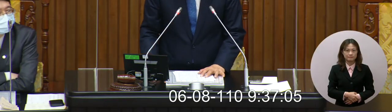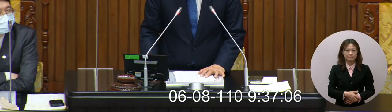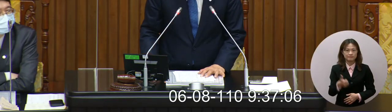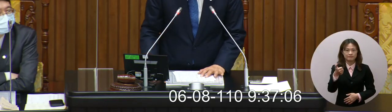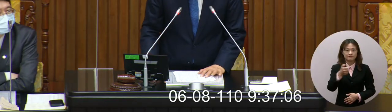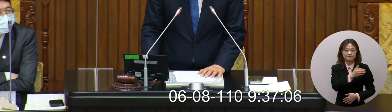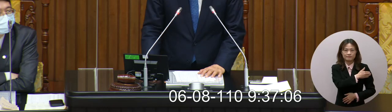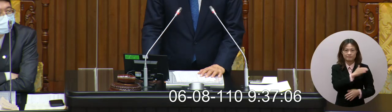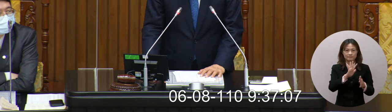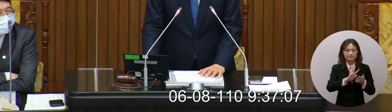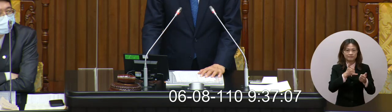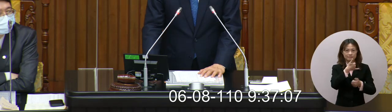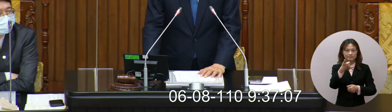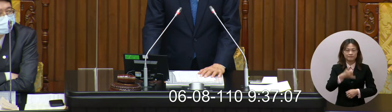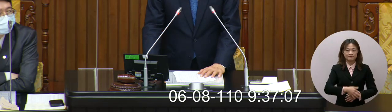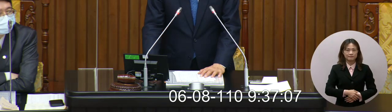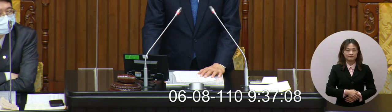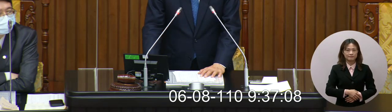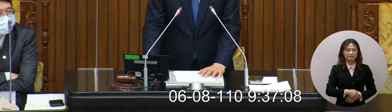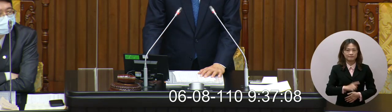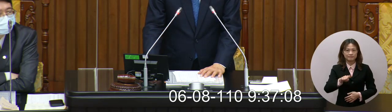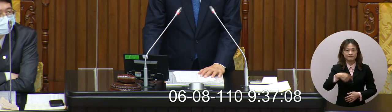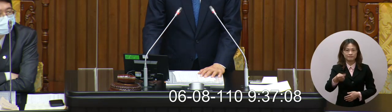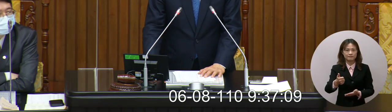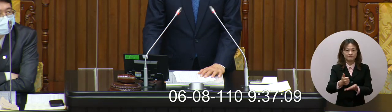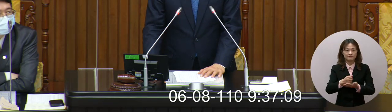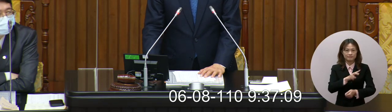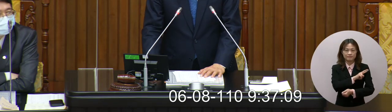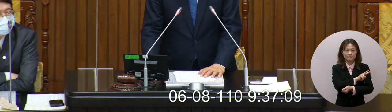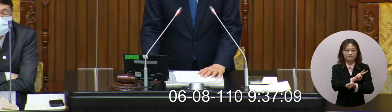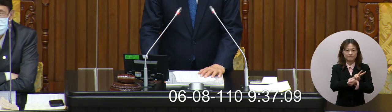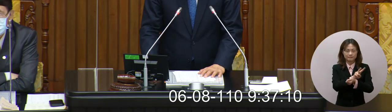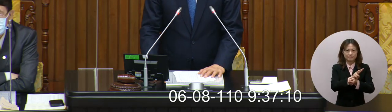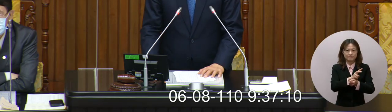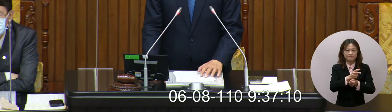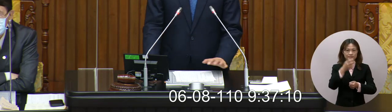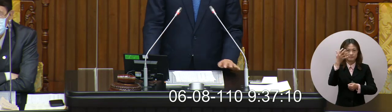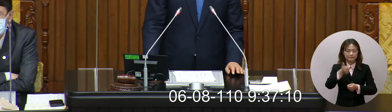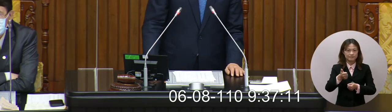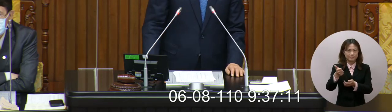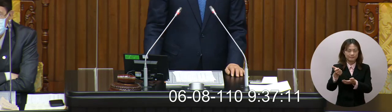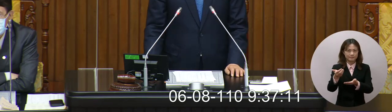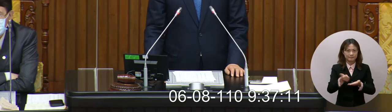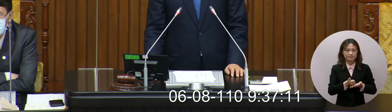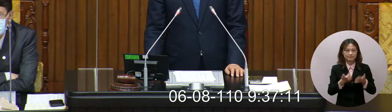谢谢陈委员，继续请林委员长左质询。